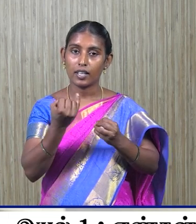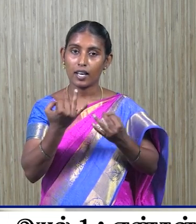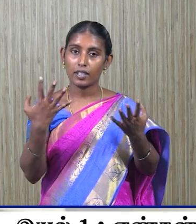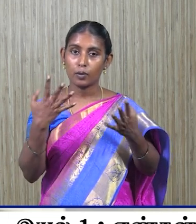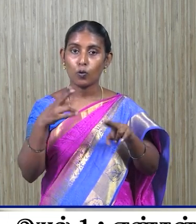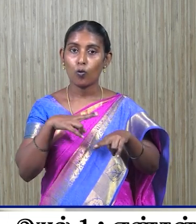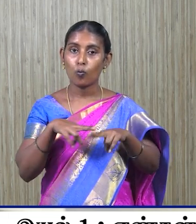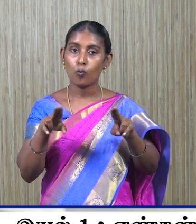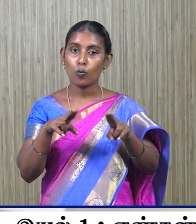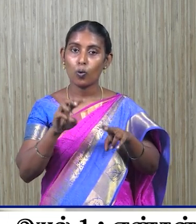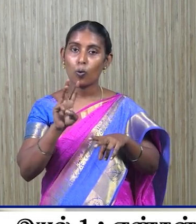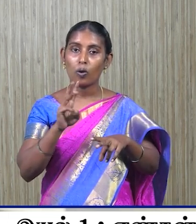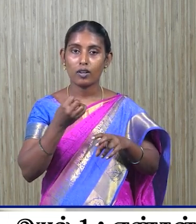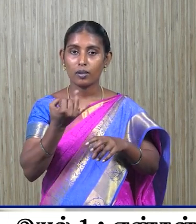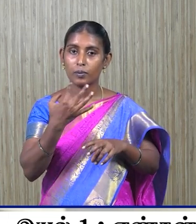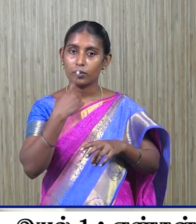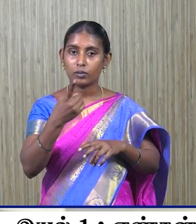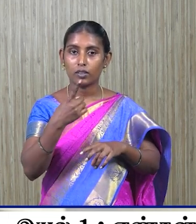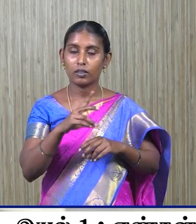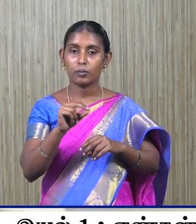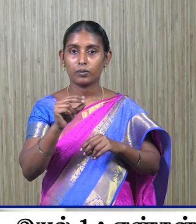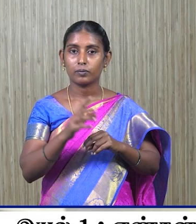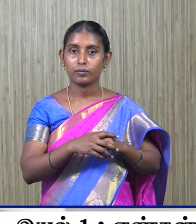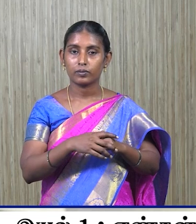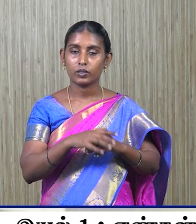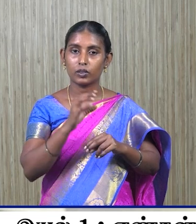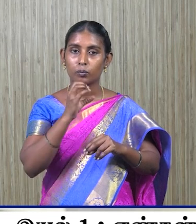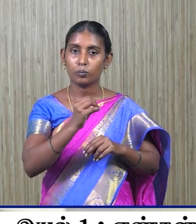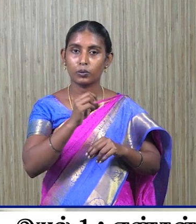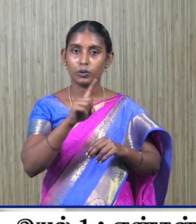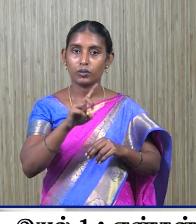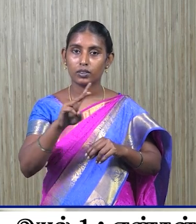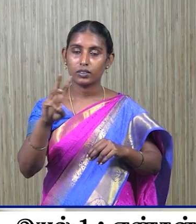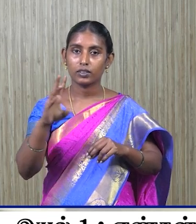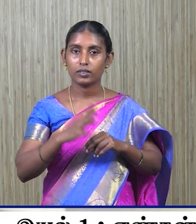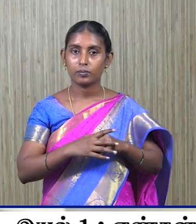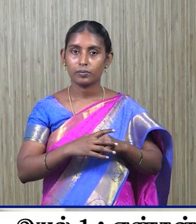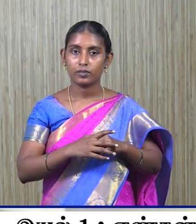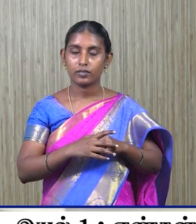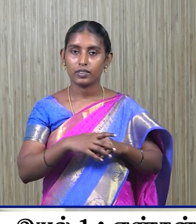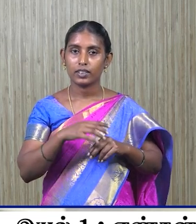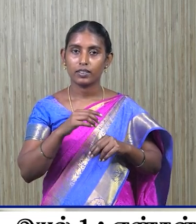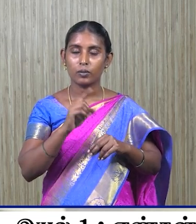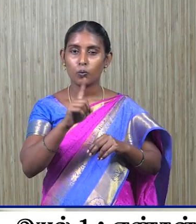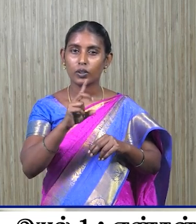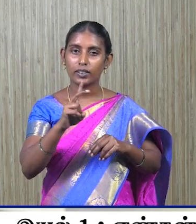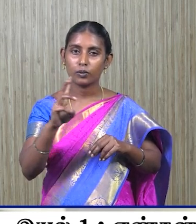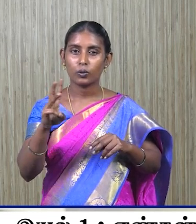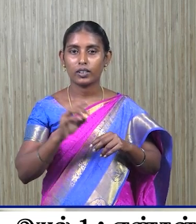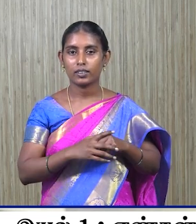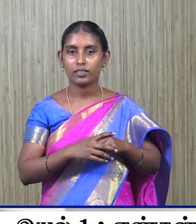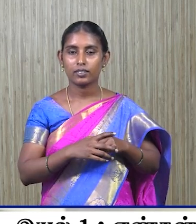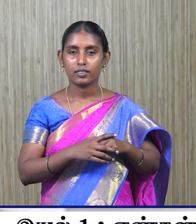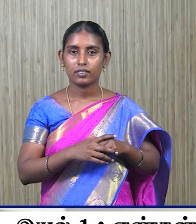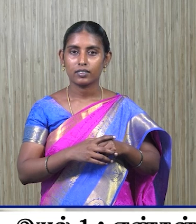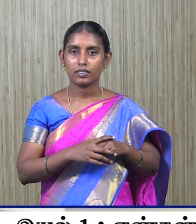சொல்ல முடியுமா? சொல்லலாம். எப்படி? இப்போ முழு எண்கள் பூஜ்ஜியம், ஒன்று, இரண்டு, மூன்று என்று ஆரம்பிக்கின்றது. இயலன்கள் எதில் ஆரம்பிக்கின்றது? ஒன்று, இரண்டு, மூன்று என்று.